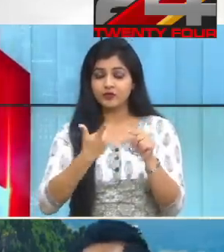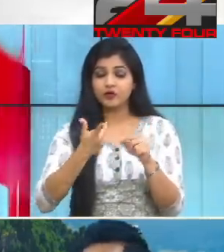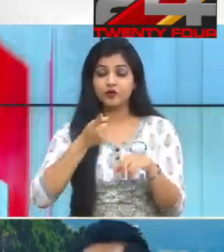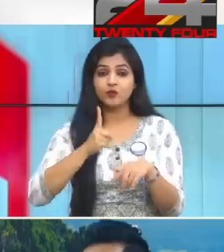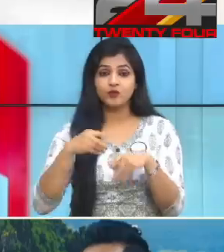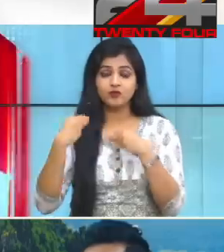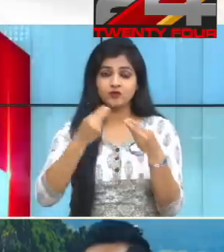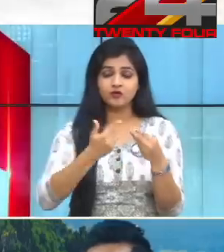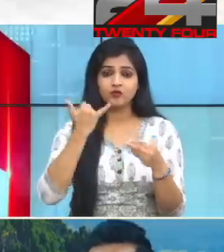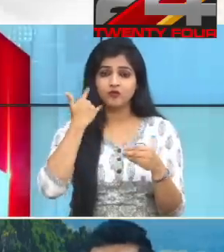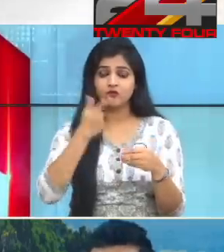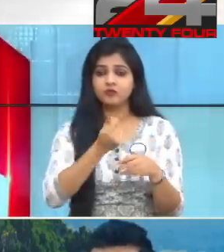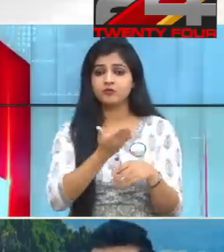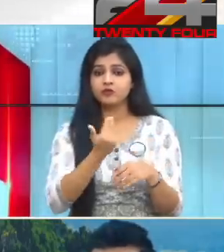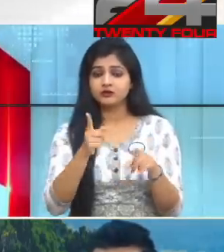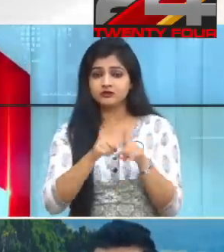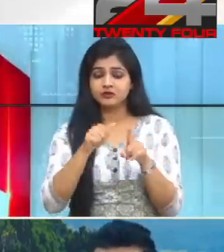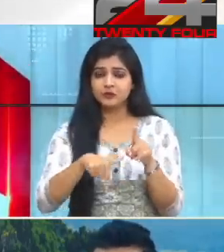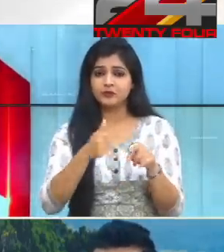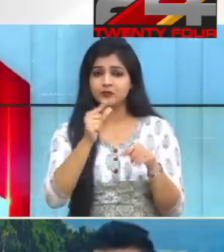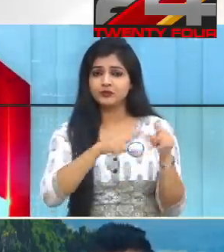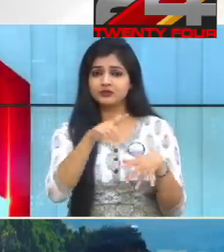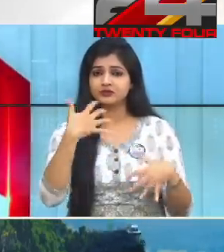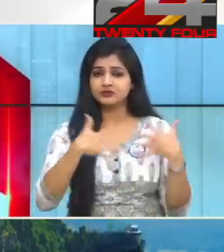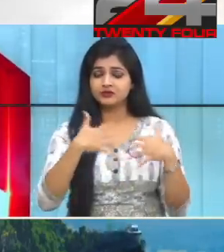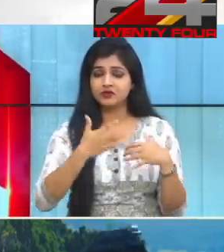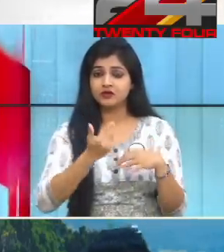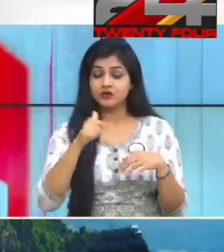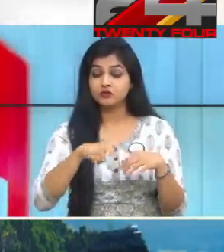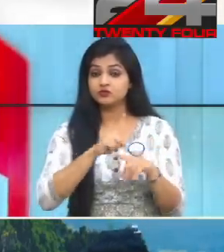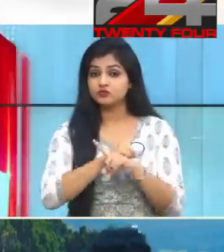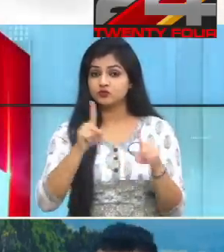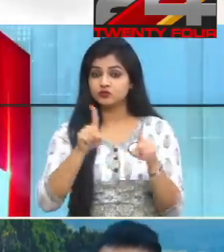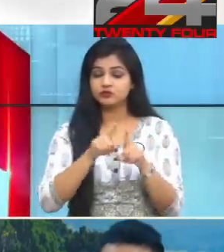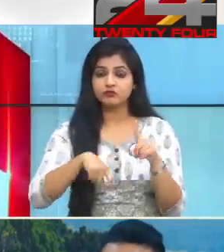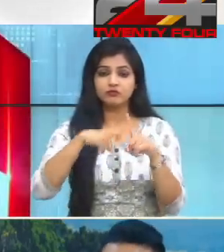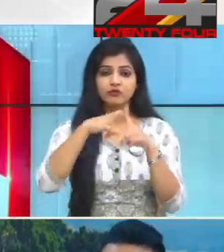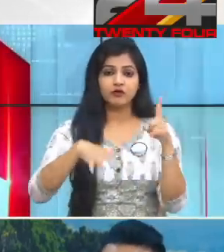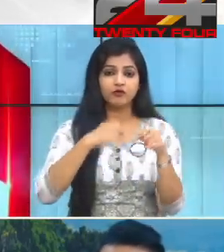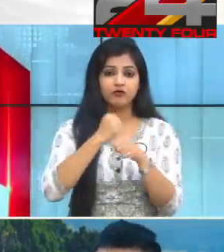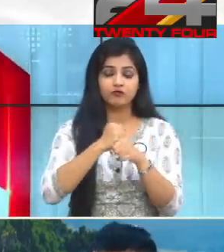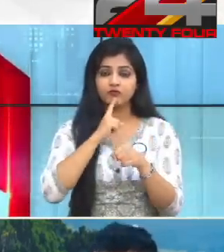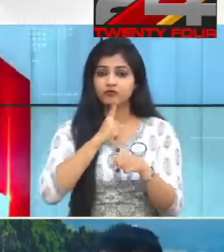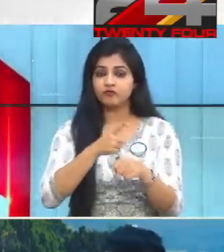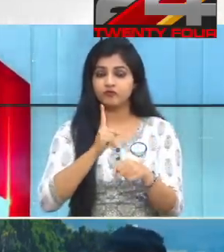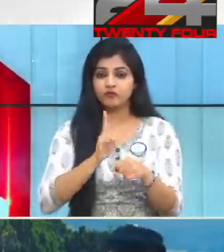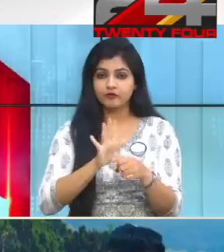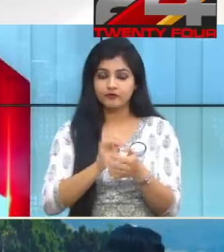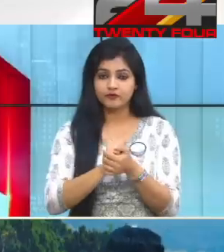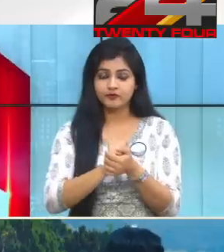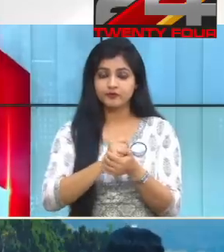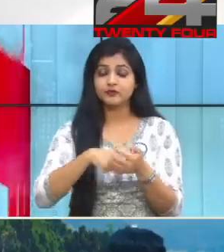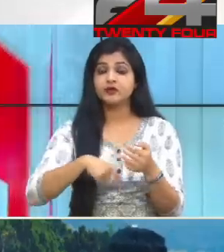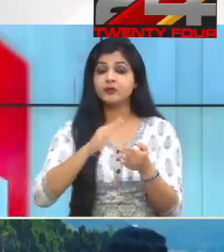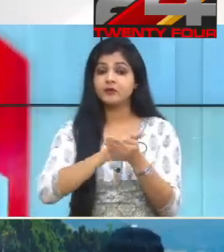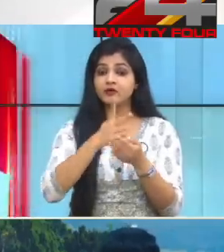ഭീഷണിപ്പെടുത്തുകയും അല്ലെങ്കിൽ ഫോൺ ചെയ്ത് പണം ചോദിക്കുന്ന സ്ഥിതി. കർക്കശ നിലപാടാണ് സംസ്ഥാന സർക്കാർ സ്വീകരിച്ചിട്ടുള്ളത്. അവരുമായി ചർച്ച ചെയ്യാൻ തീരുമാനിച്ചിട്ടുണ്ട്.